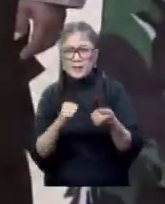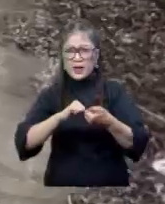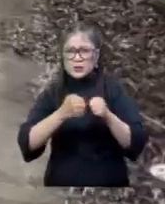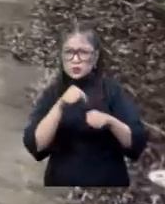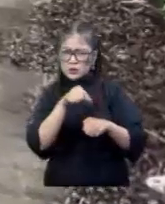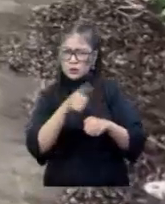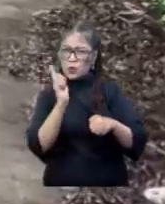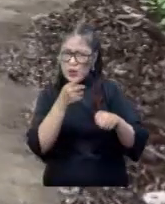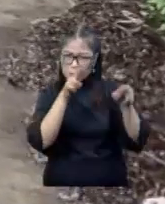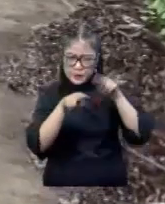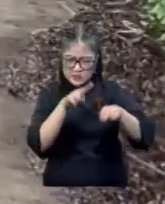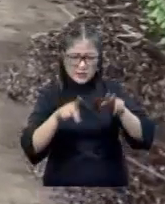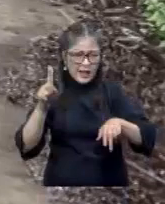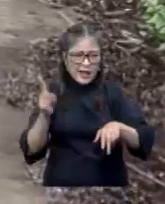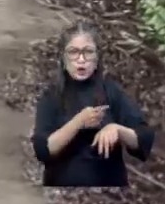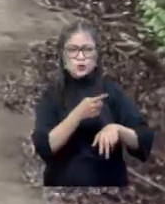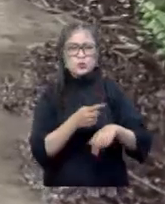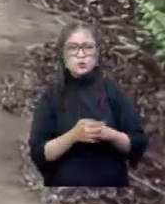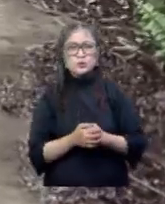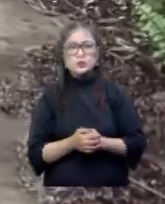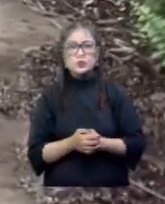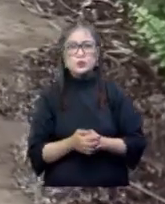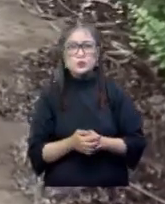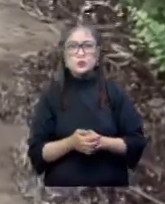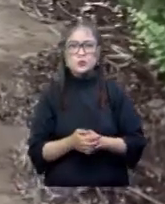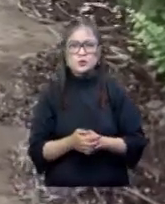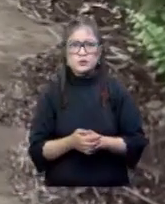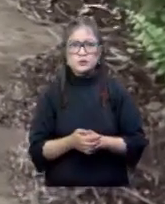Dari Kabupaten Pali, Sumatera Selatan, Bisrun Silvana melaporkan.